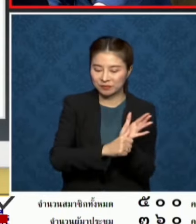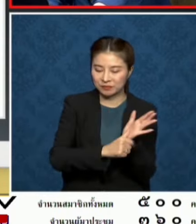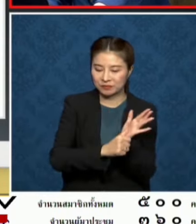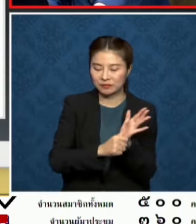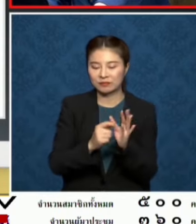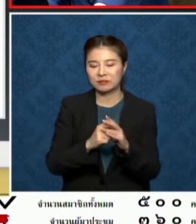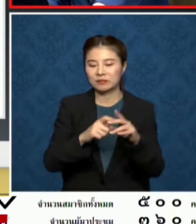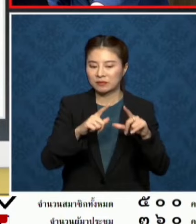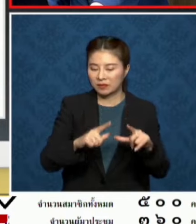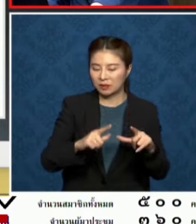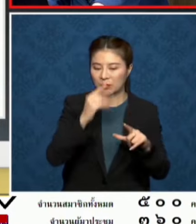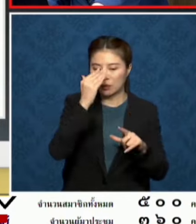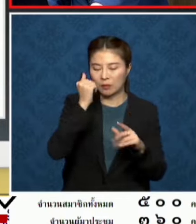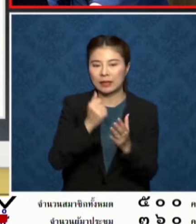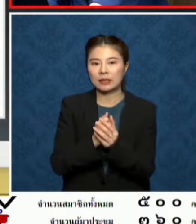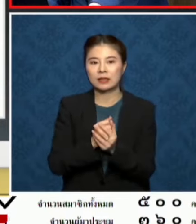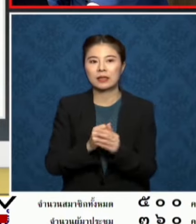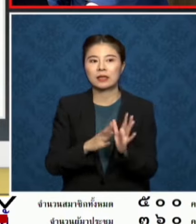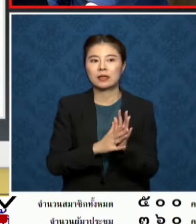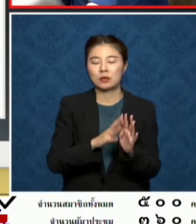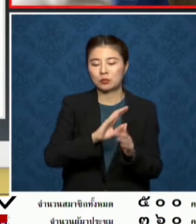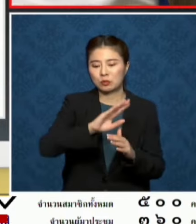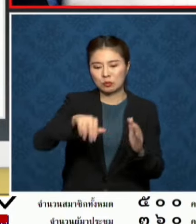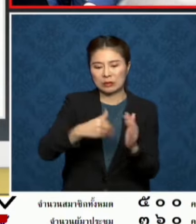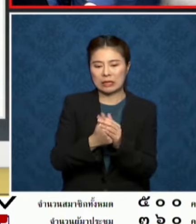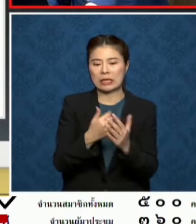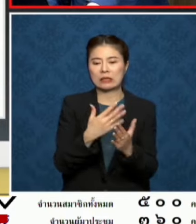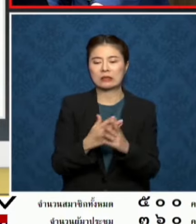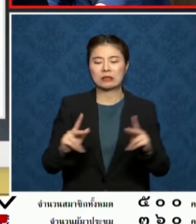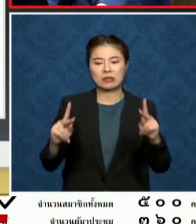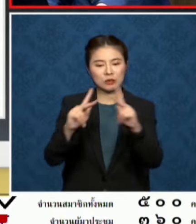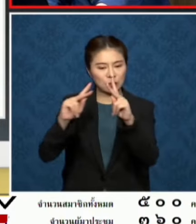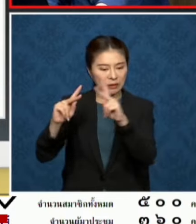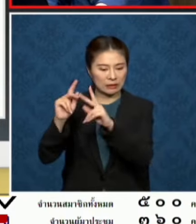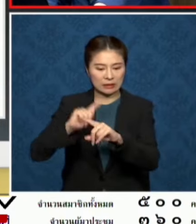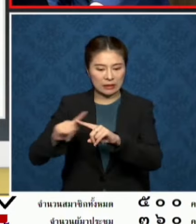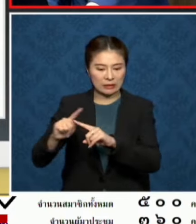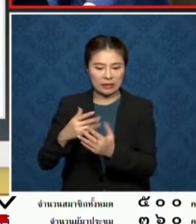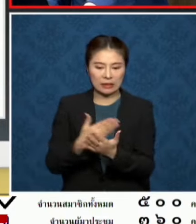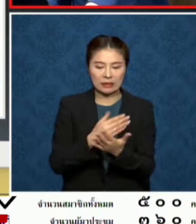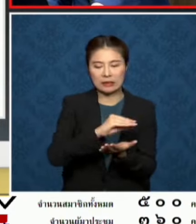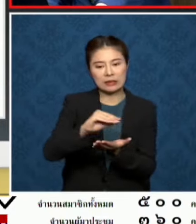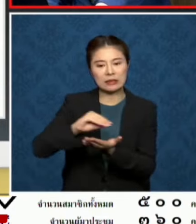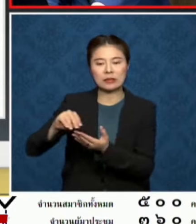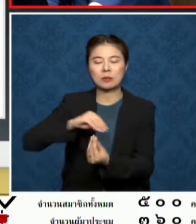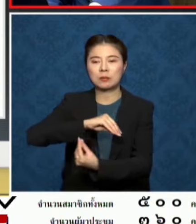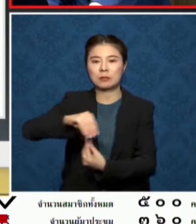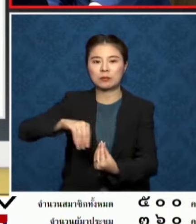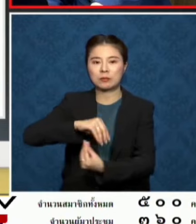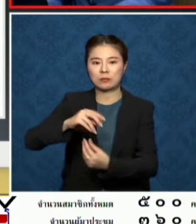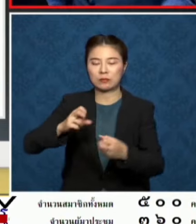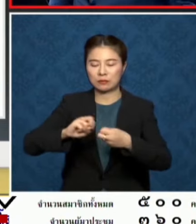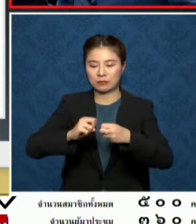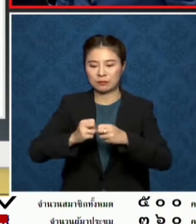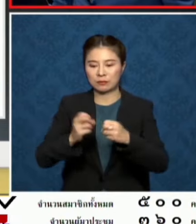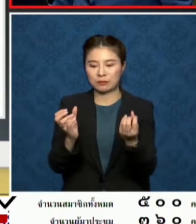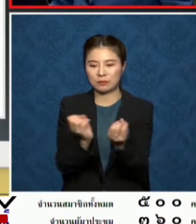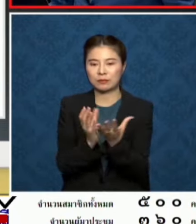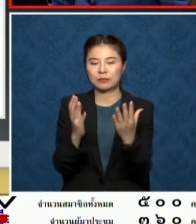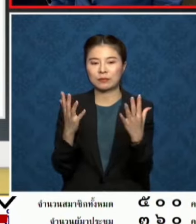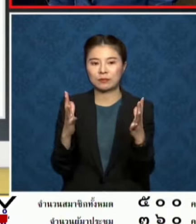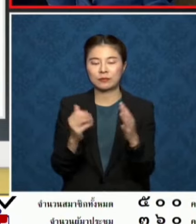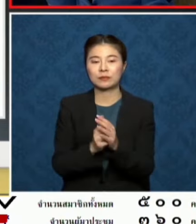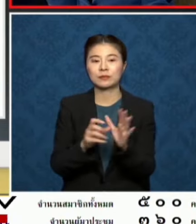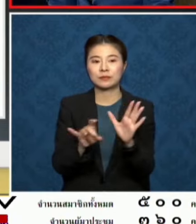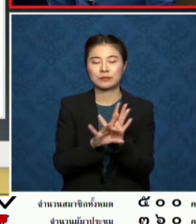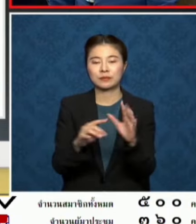ะทำให้การคลังสถานะทางการคลังของประเทศเนี่ยไม่สะดุดหยุดลงหรือว่ามีปัญหาค่ะเรื่องสุดท้ายค่ะเ